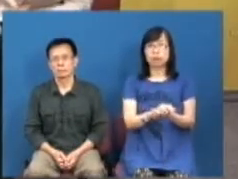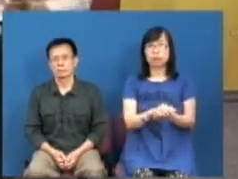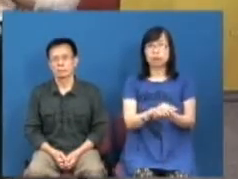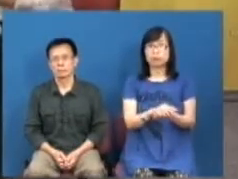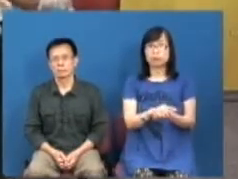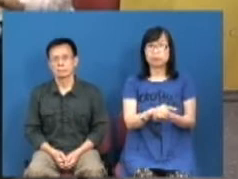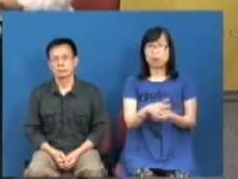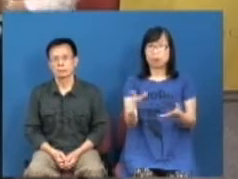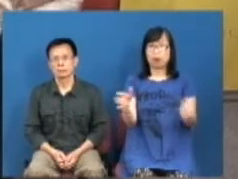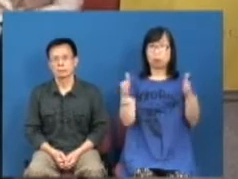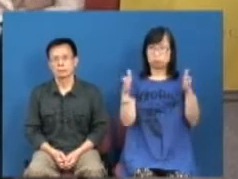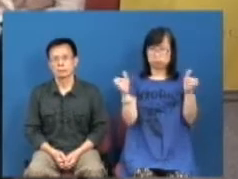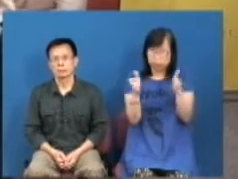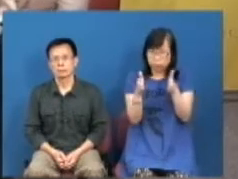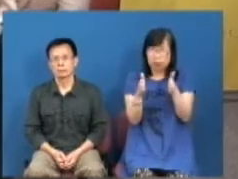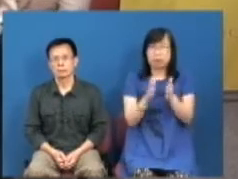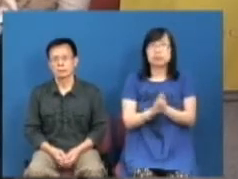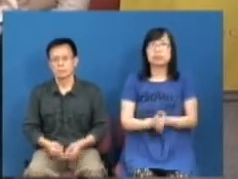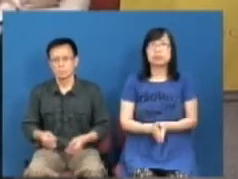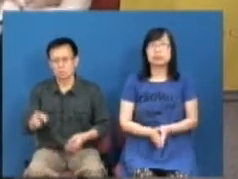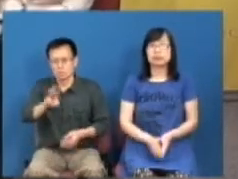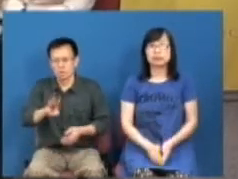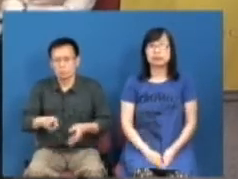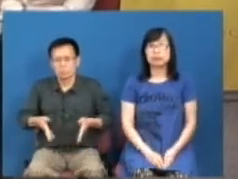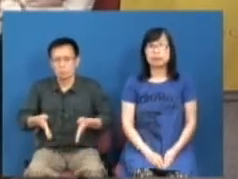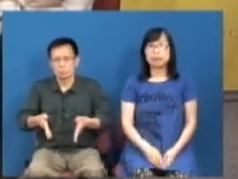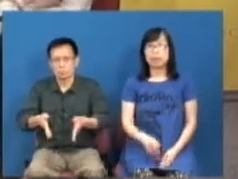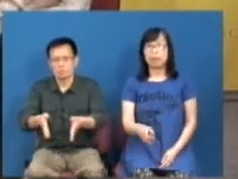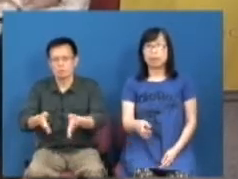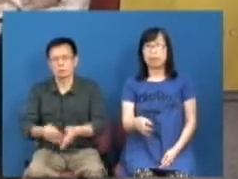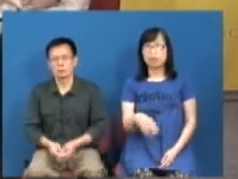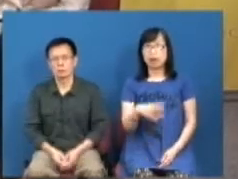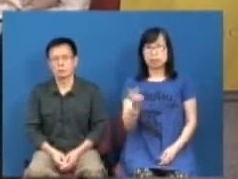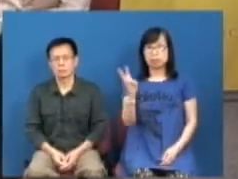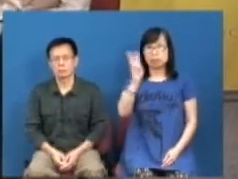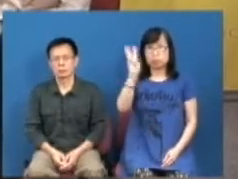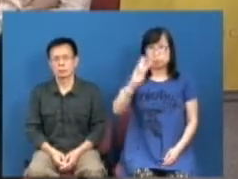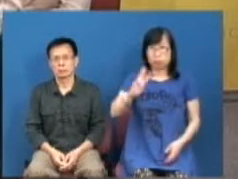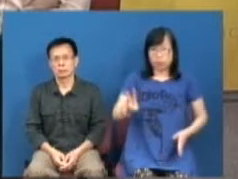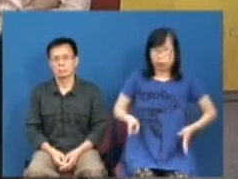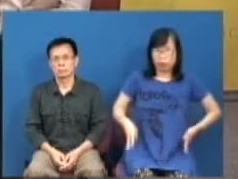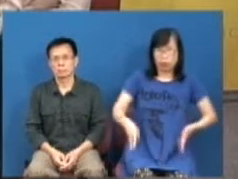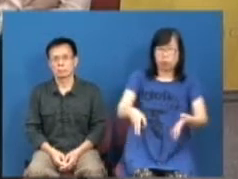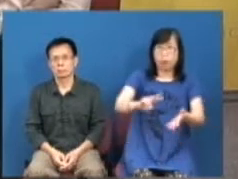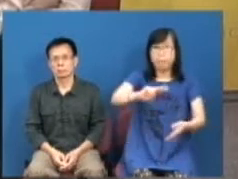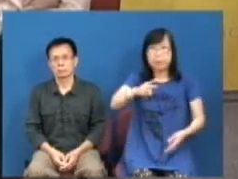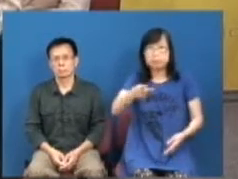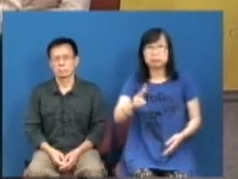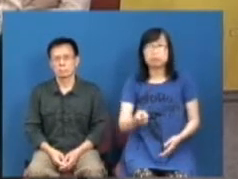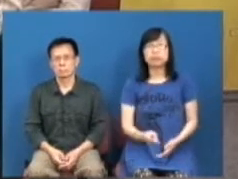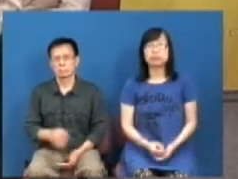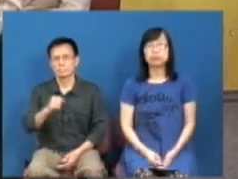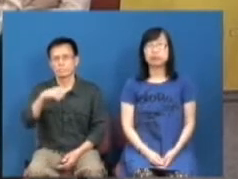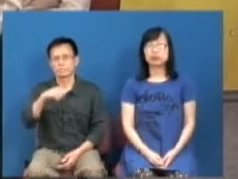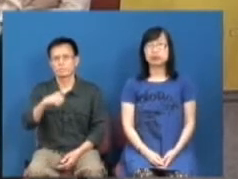即係窄嘅搶道咁樣，即係 坑渠啊！而家變到 係係咯，亦都係嗰個水流已經係變咗，係好大問